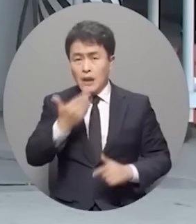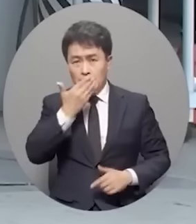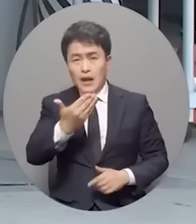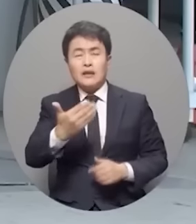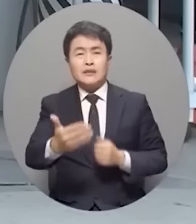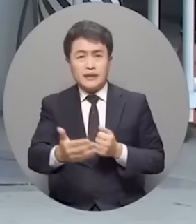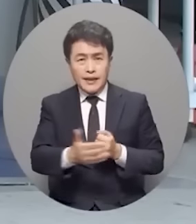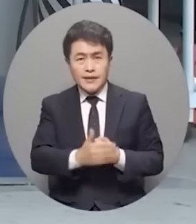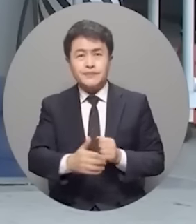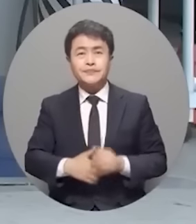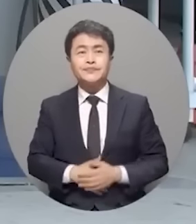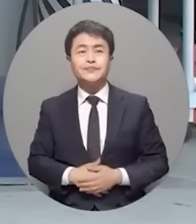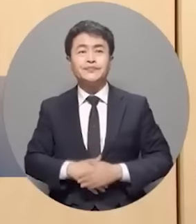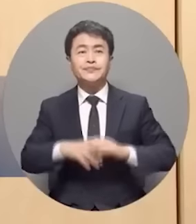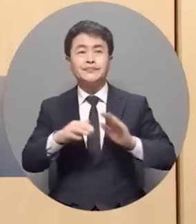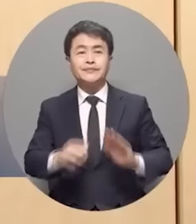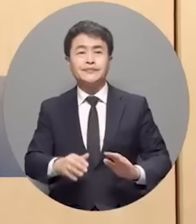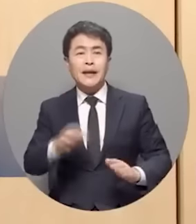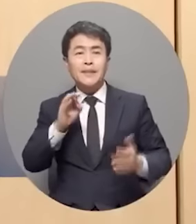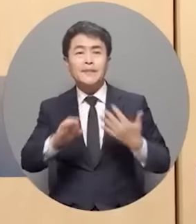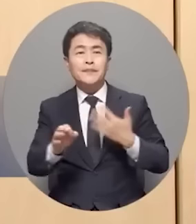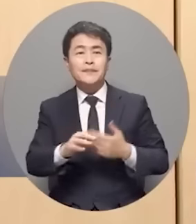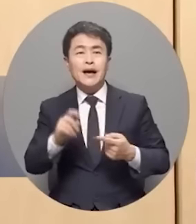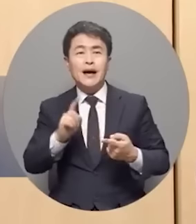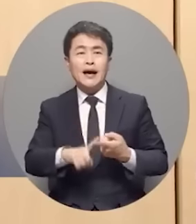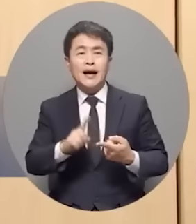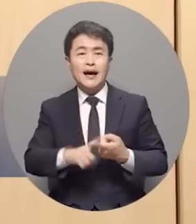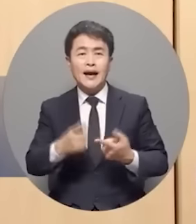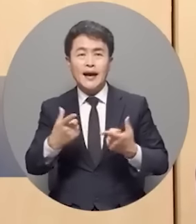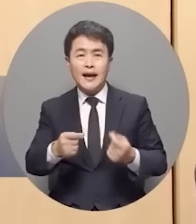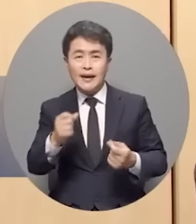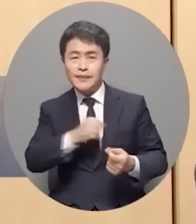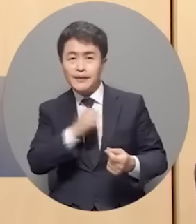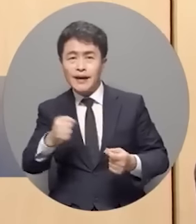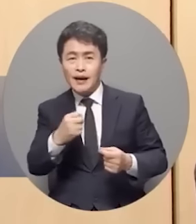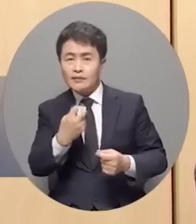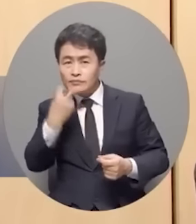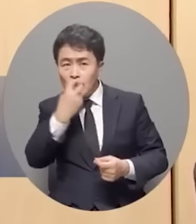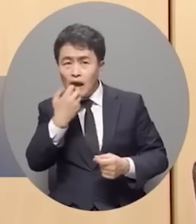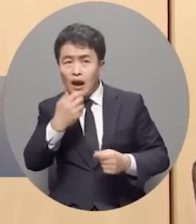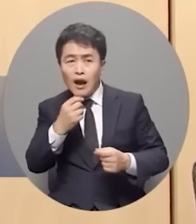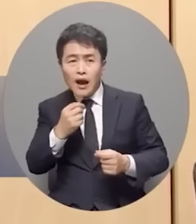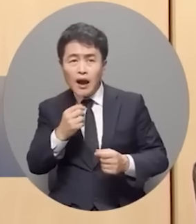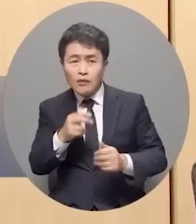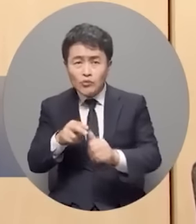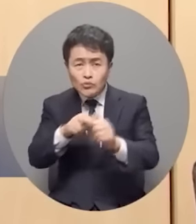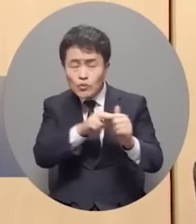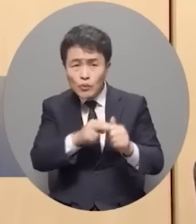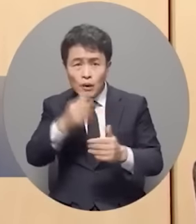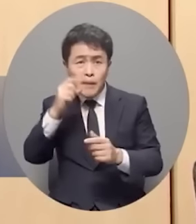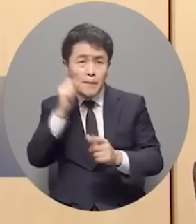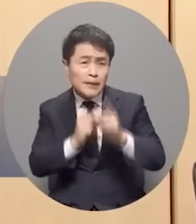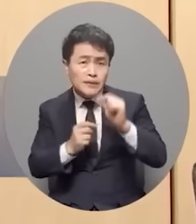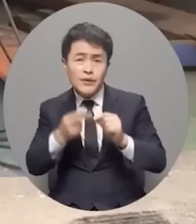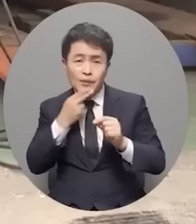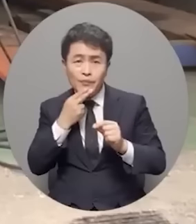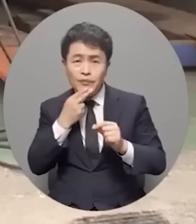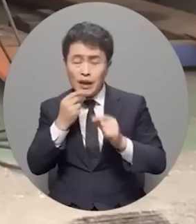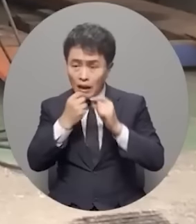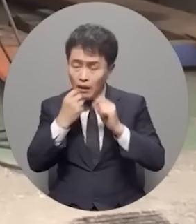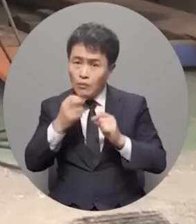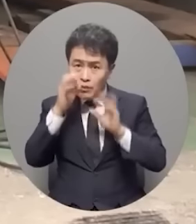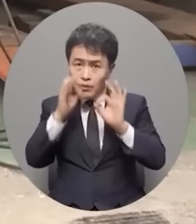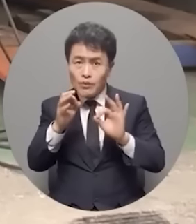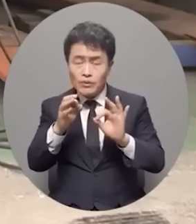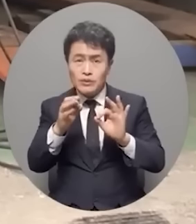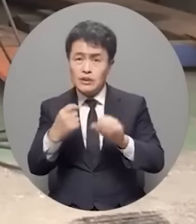때문입니다. 만약에 그게 통과가 된다면 또 감정할 수 있는 또 그런 데이터가 뭐 빠진 게 없는지 객관적으로 또 볼 수 있는.